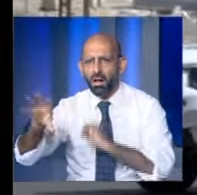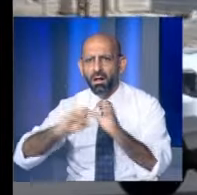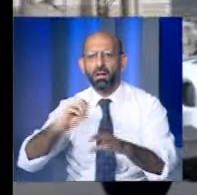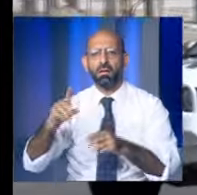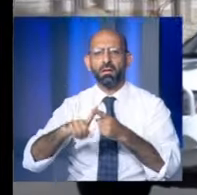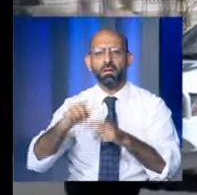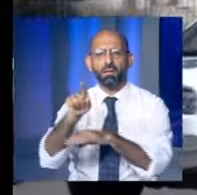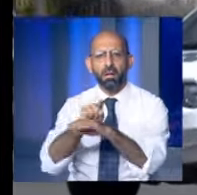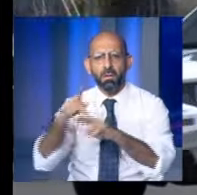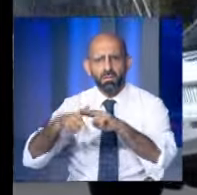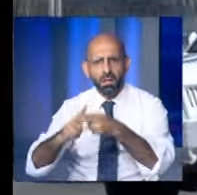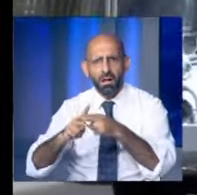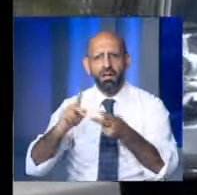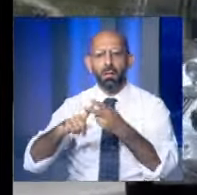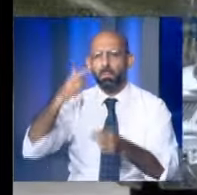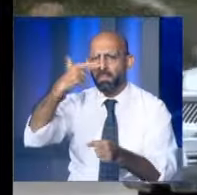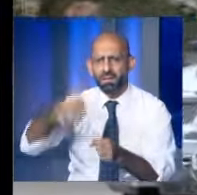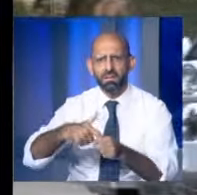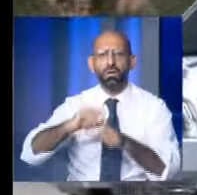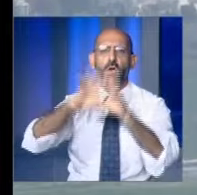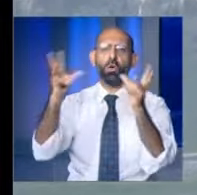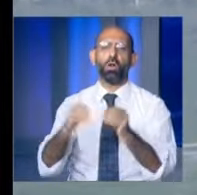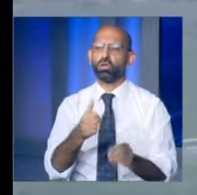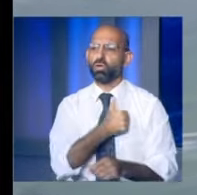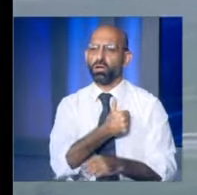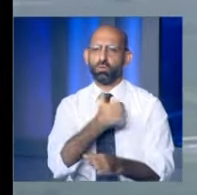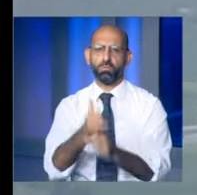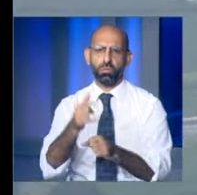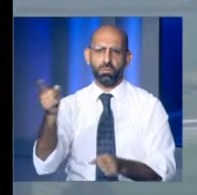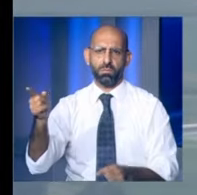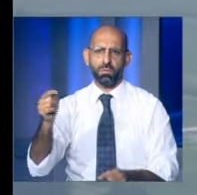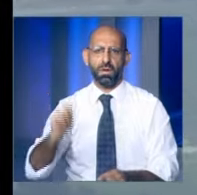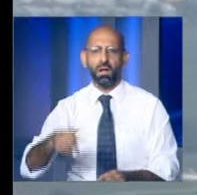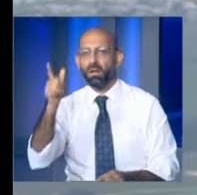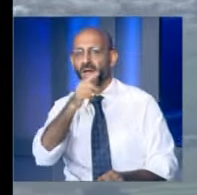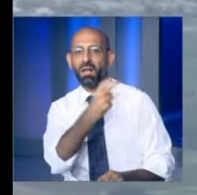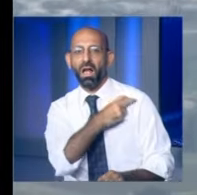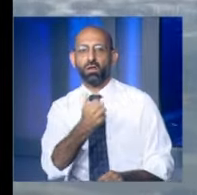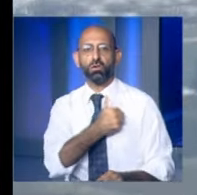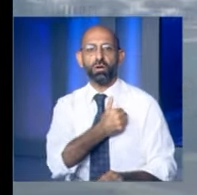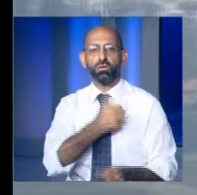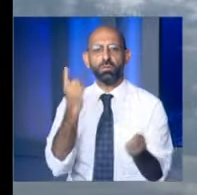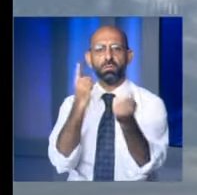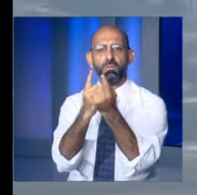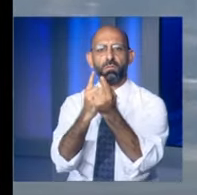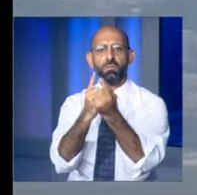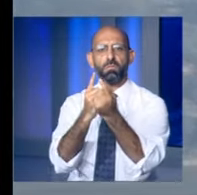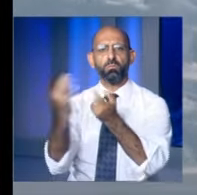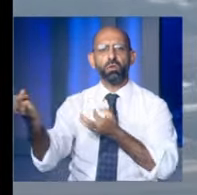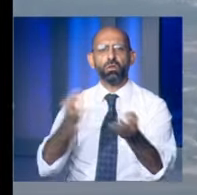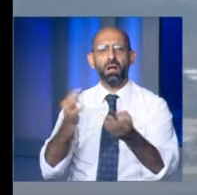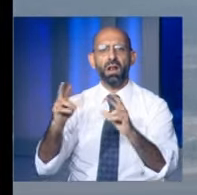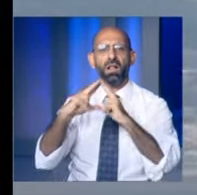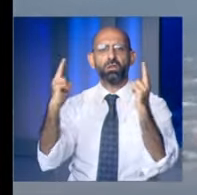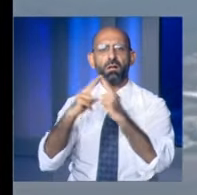موحدا وكل ما نريده هو تأمين الغذاء وقطع الغيار للآليات والمحروقات. وفي اجتماع آخر عقده